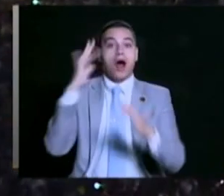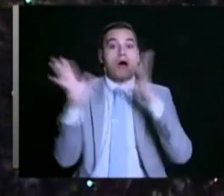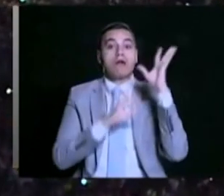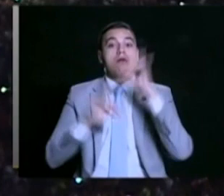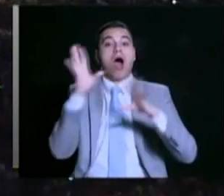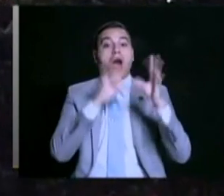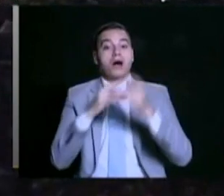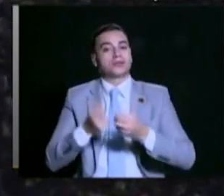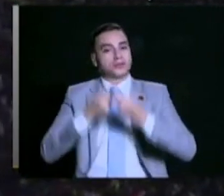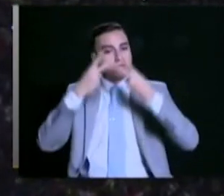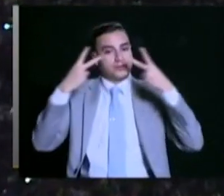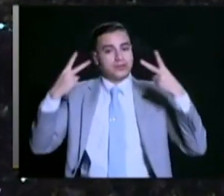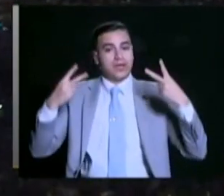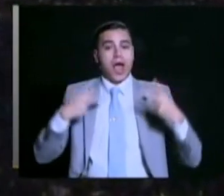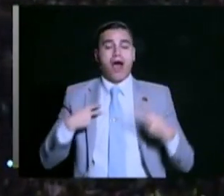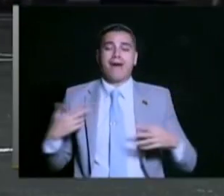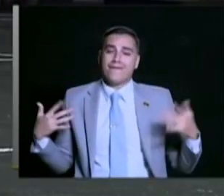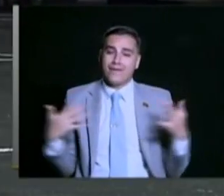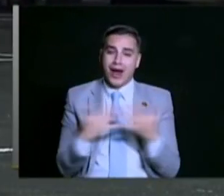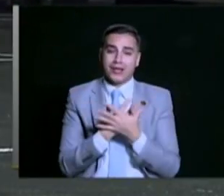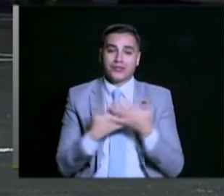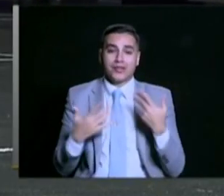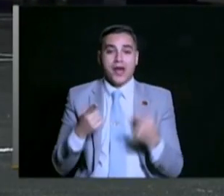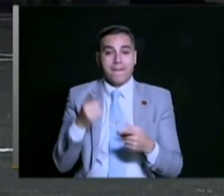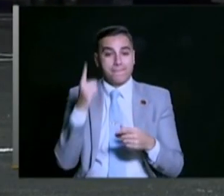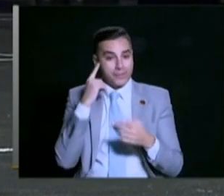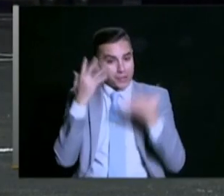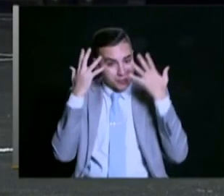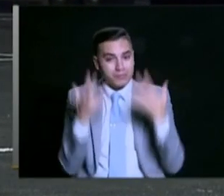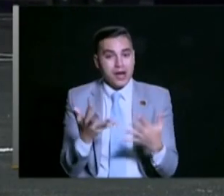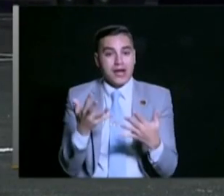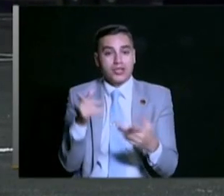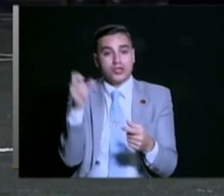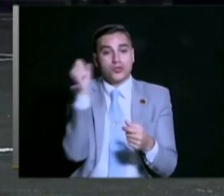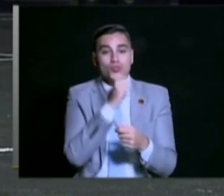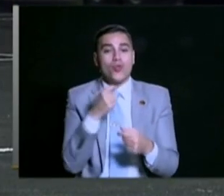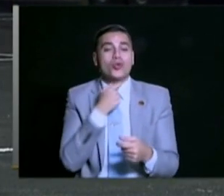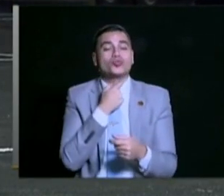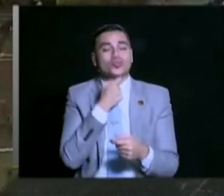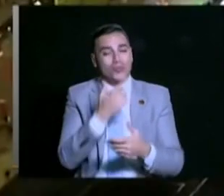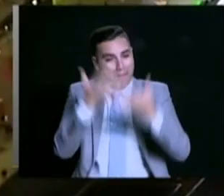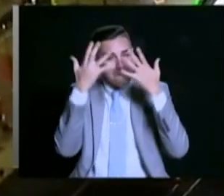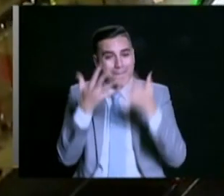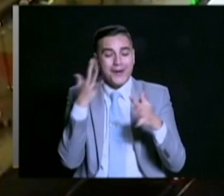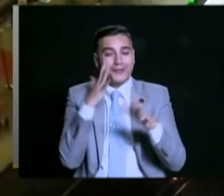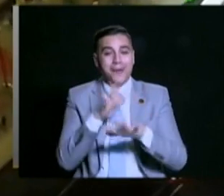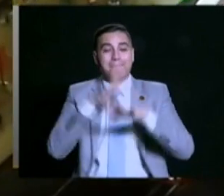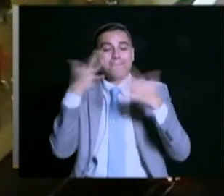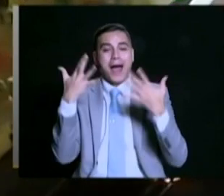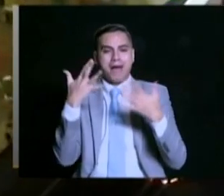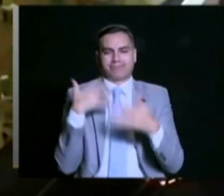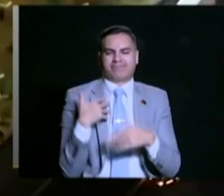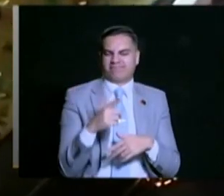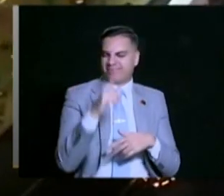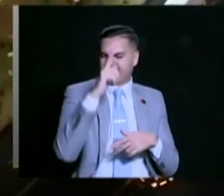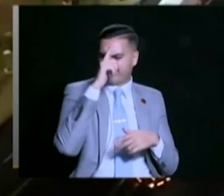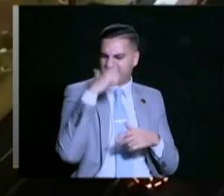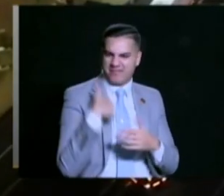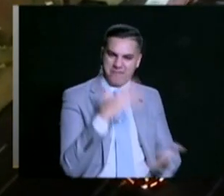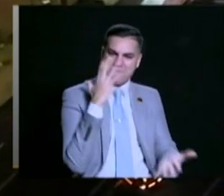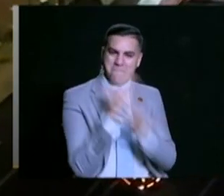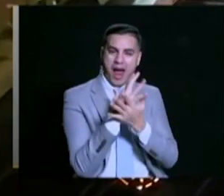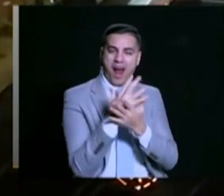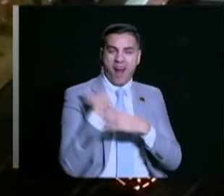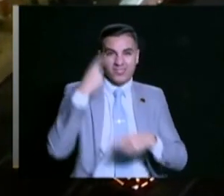نوفر لغه الاشاره الاكاديميه صح ان احنا نوفر تعابيرنا والبادي لانجوتش بتاعنا صح عشان نوصل للاحساس انا مثلت ده